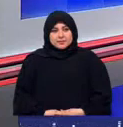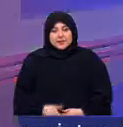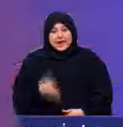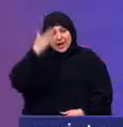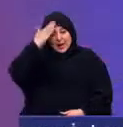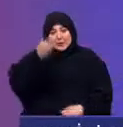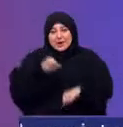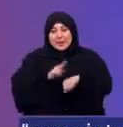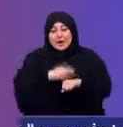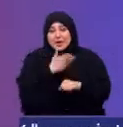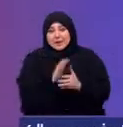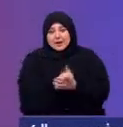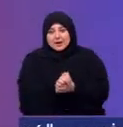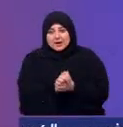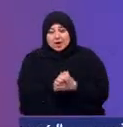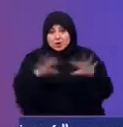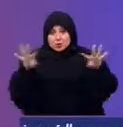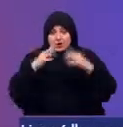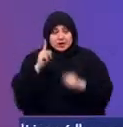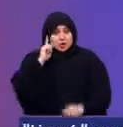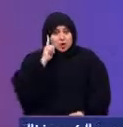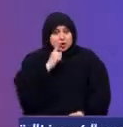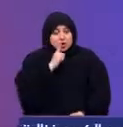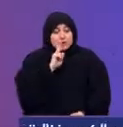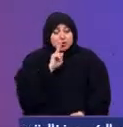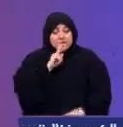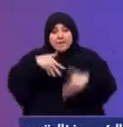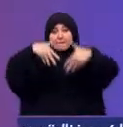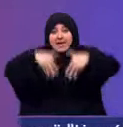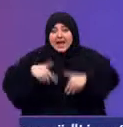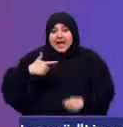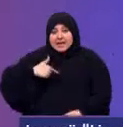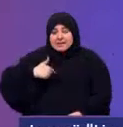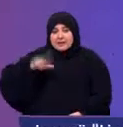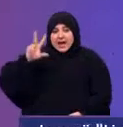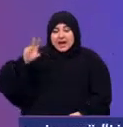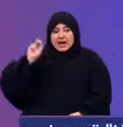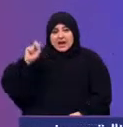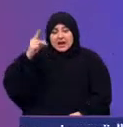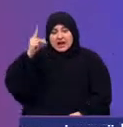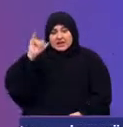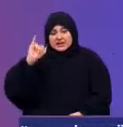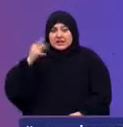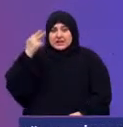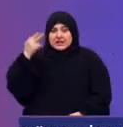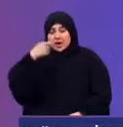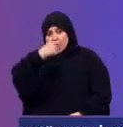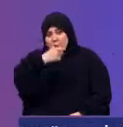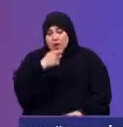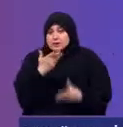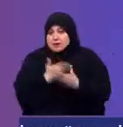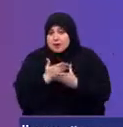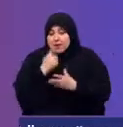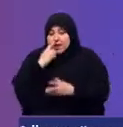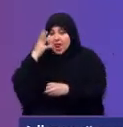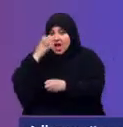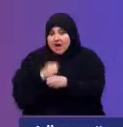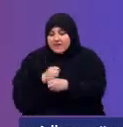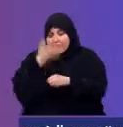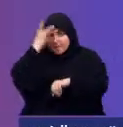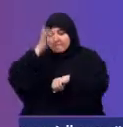أهلا بكم من جديد مشاهدينا الكرام. تعتبر مناعة القطيع التي تعرف أيضا باسم مناعة السكان عن الحماية غير المباشرة